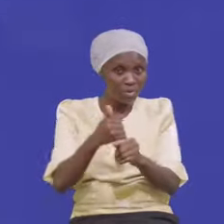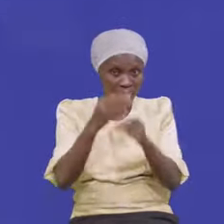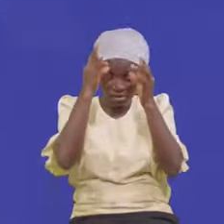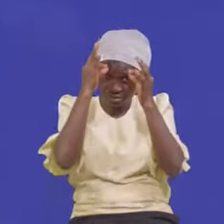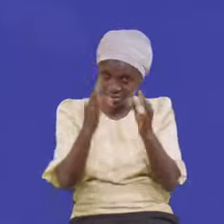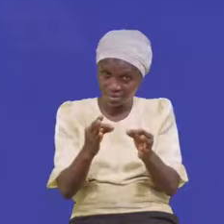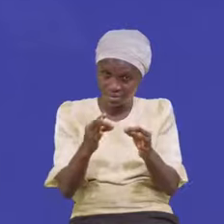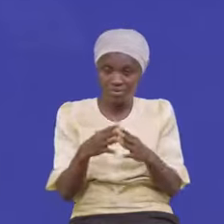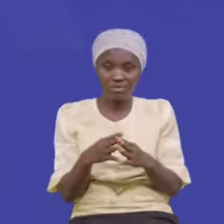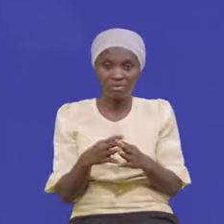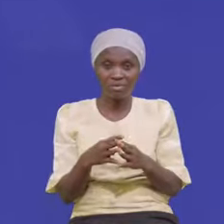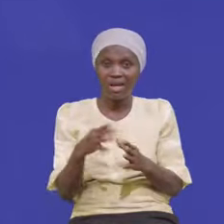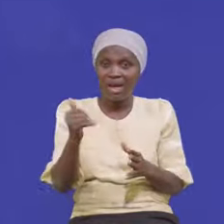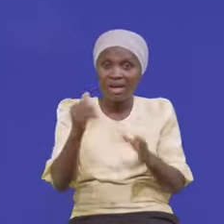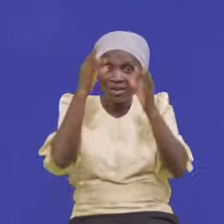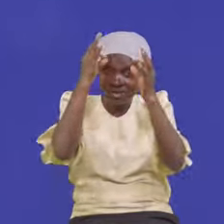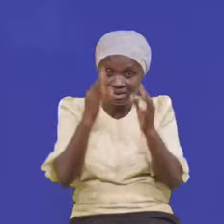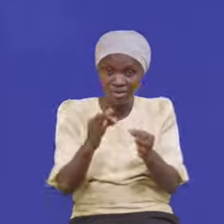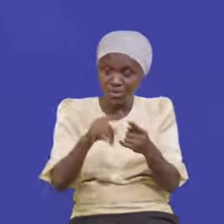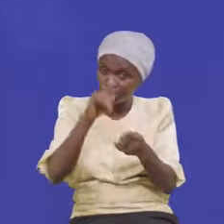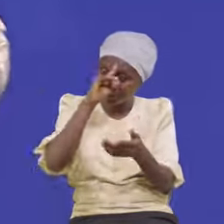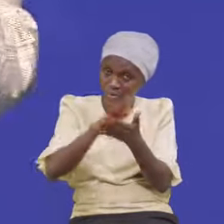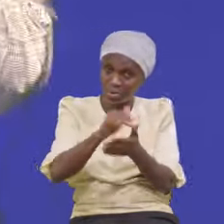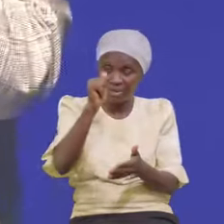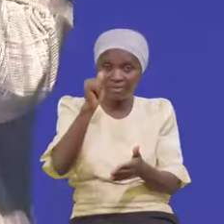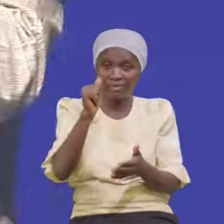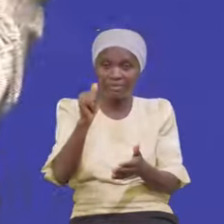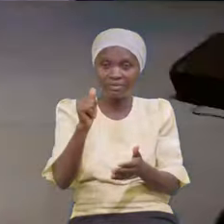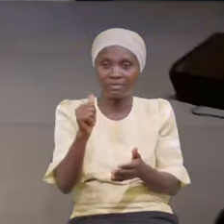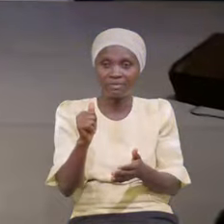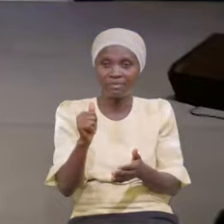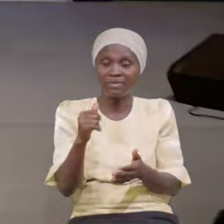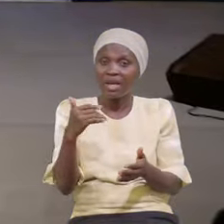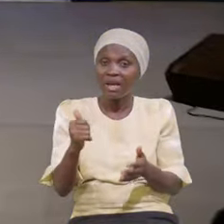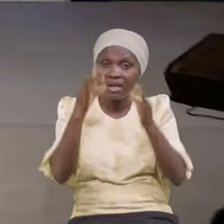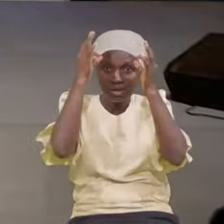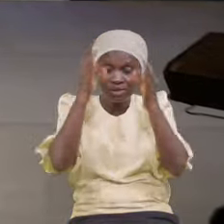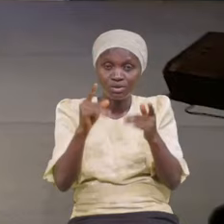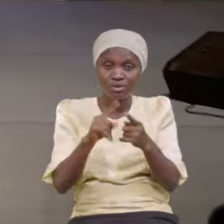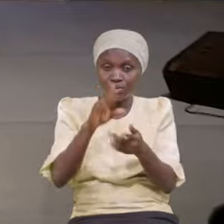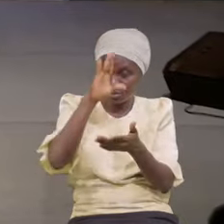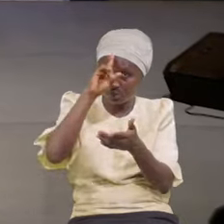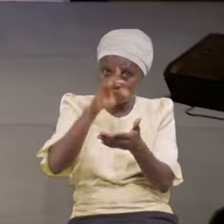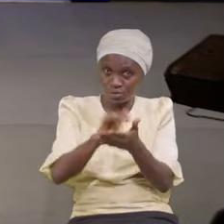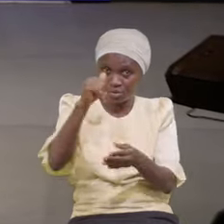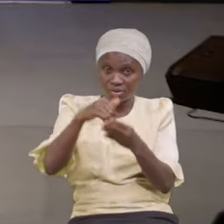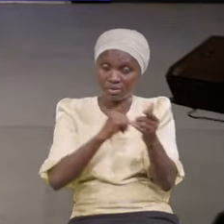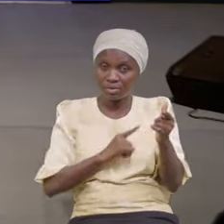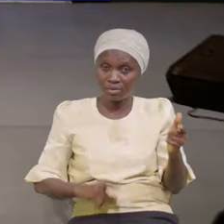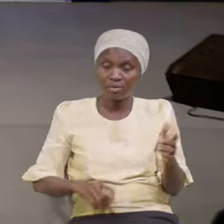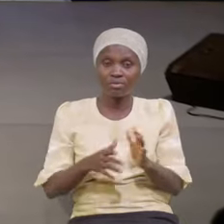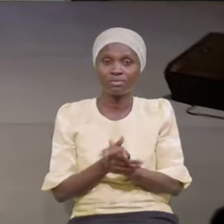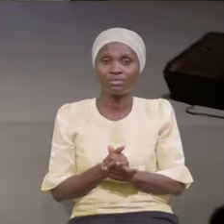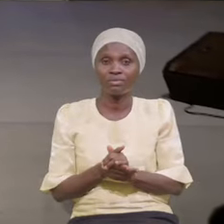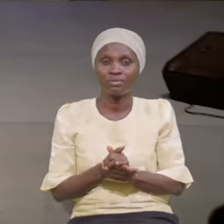నిర్ణయం చేసుకోవడానికి. A decision to believe. వినమ్మడానికి నిర్ణయం చేసుకోవాలి. A decision to trust in the Lord. ప్రభు యందు నిరీక్షణ